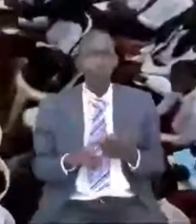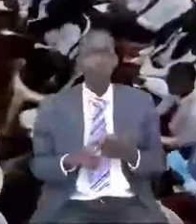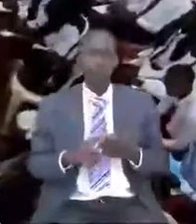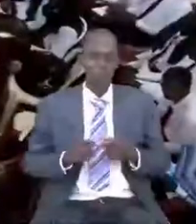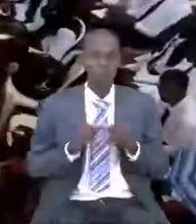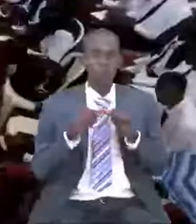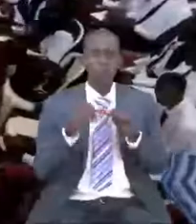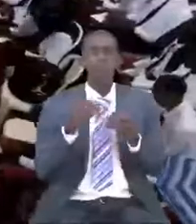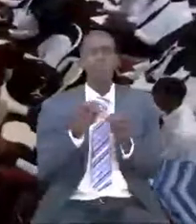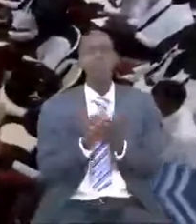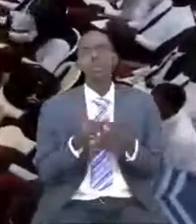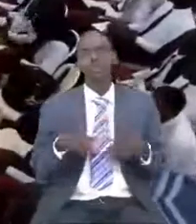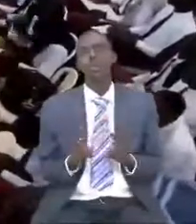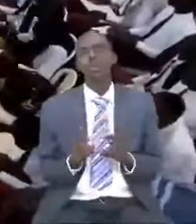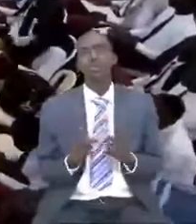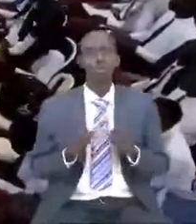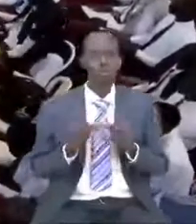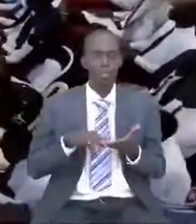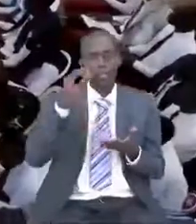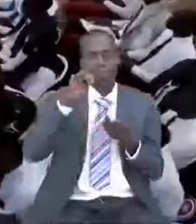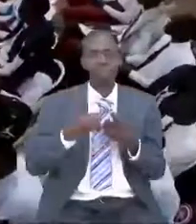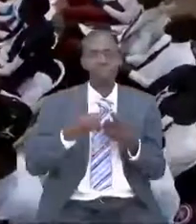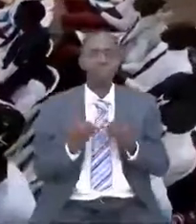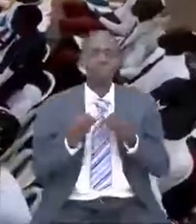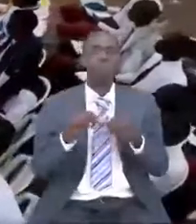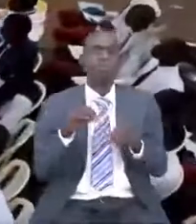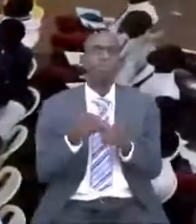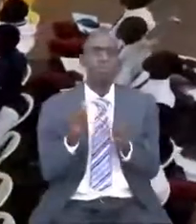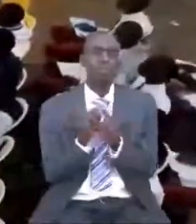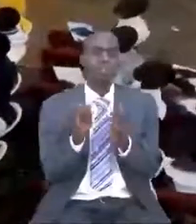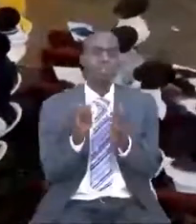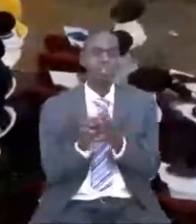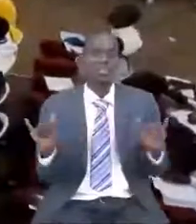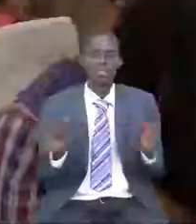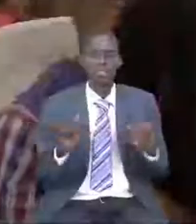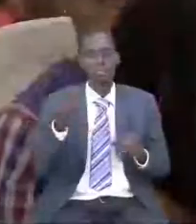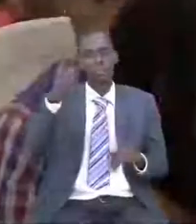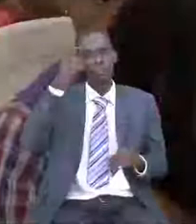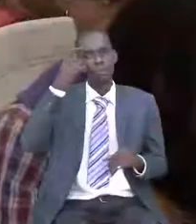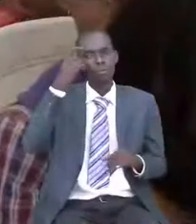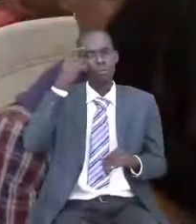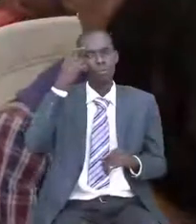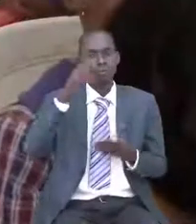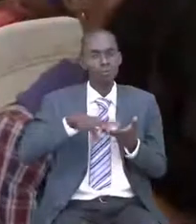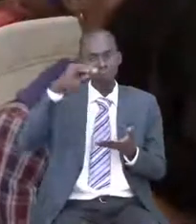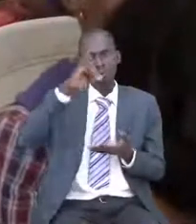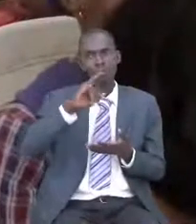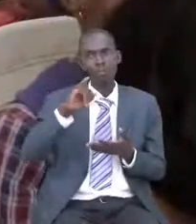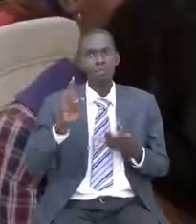manière, tu apprends à vivre avec un tel état d'esprit. Apprendre à